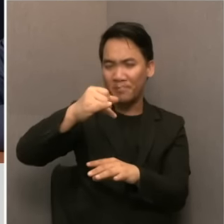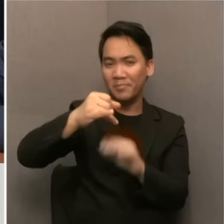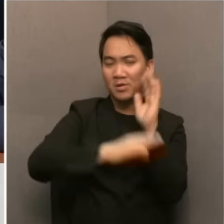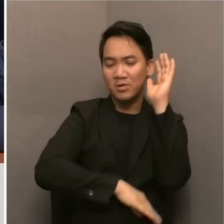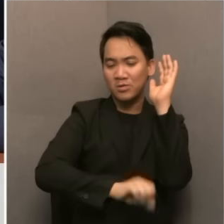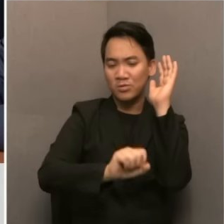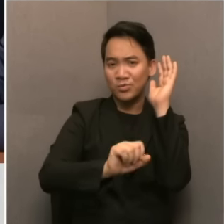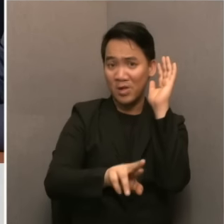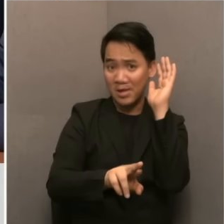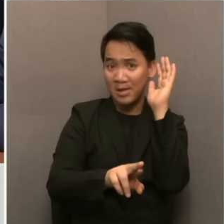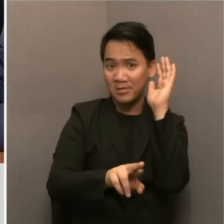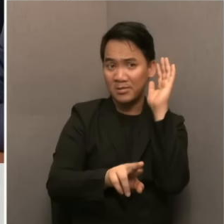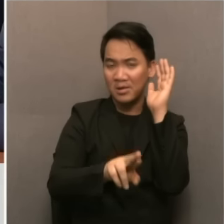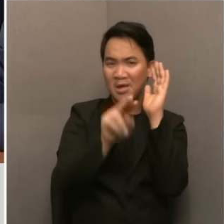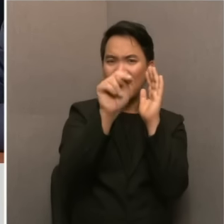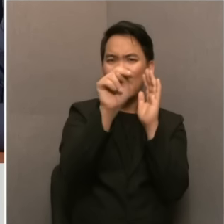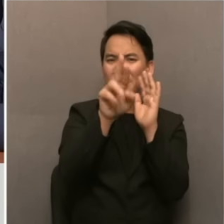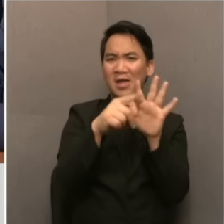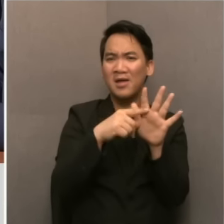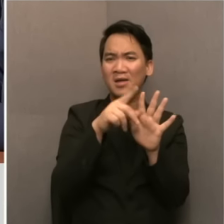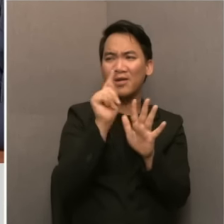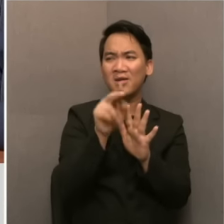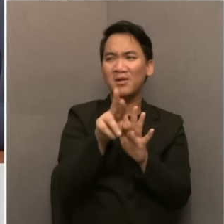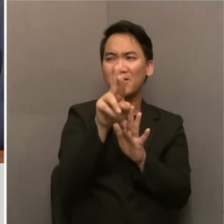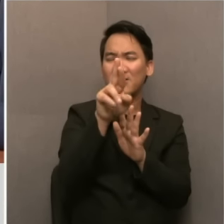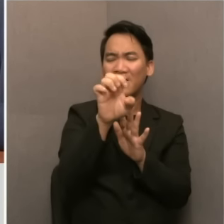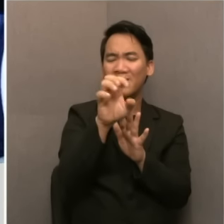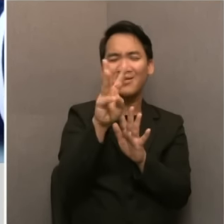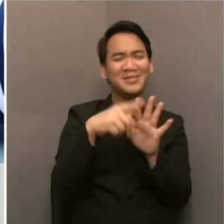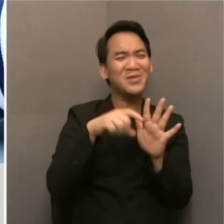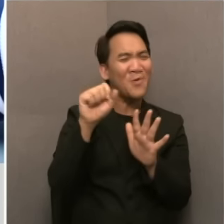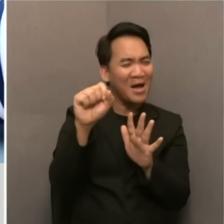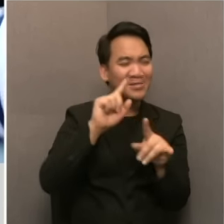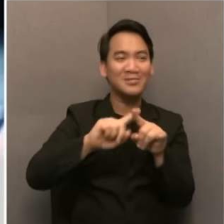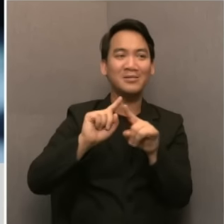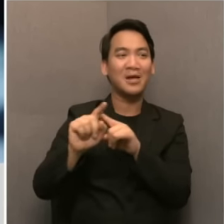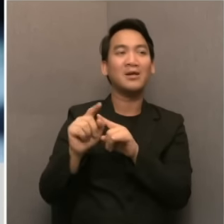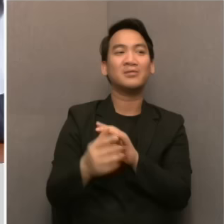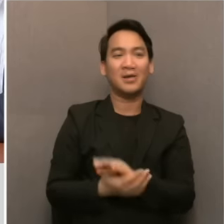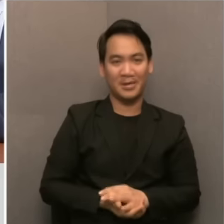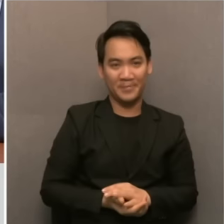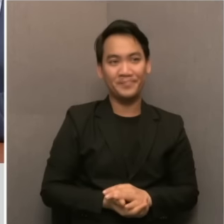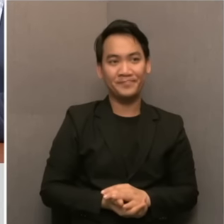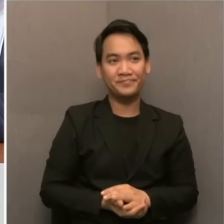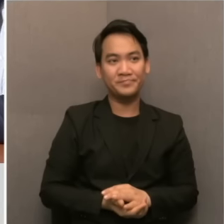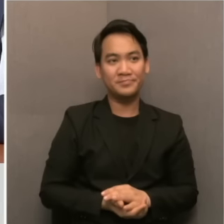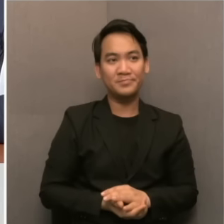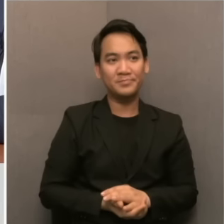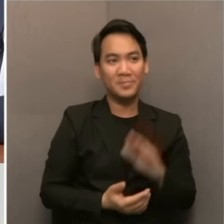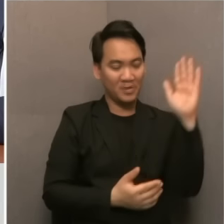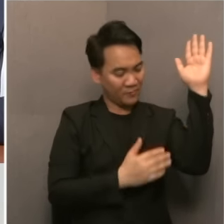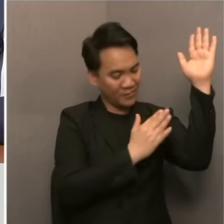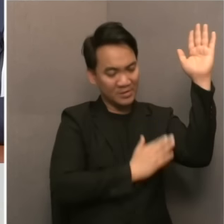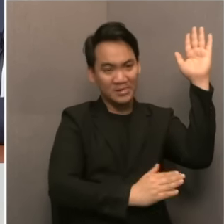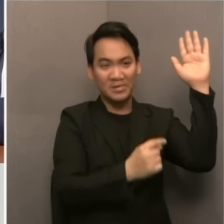ะครับแล้วก็ทางด้านสงขลาปัตตานียะลานราธิวาสทางด้านนี้ภาคใต้ฝั่งอันดามันเนี่ย ก็คือฝั่งนี ้ครับฝั่งนี้ก็จะมี